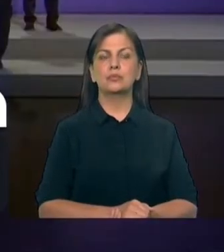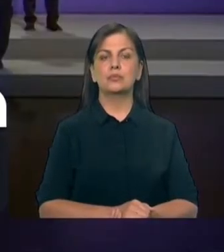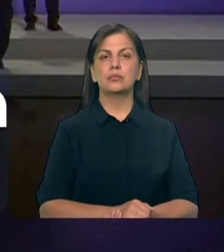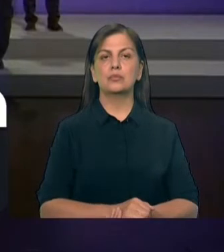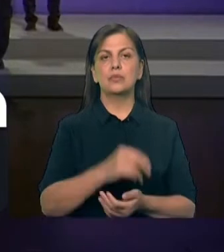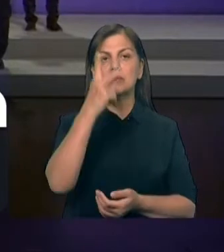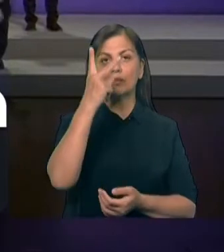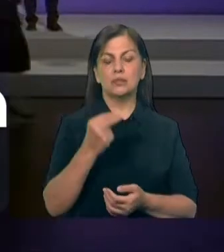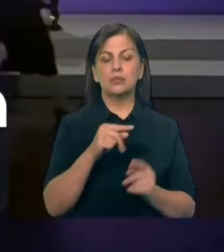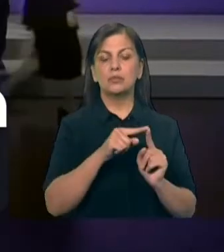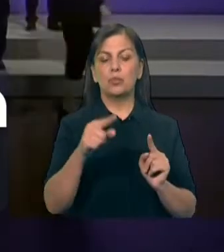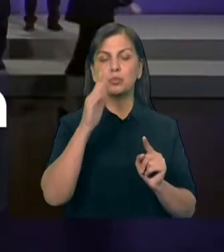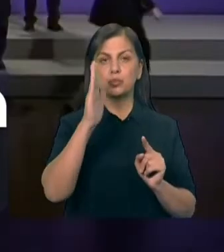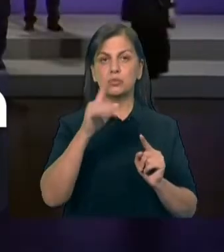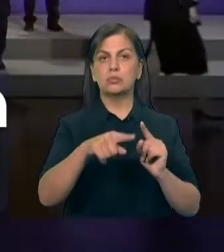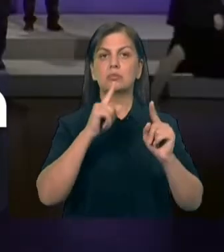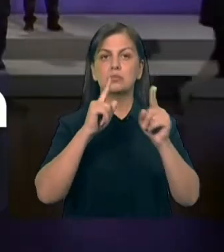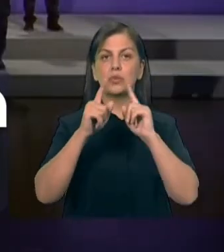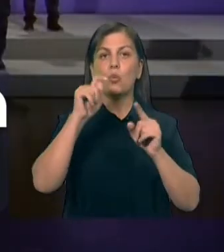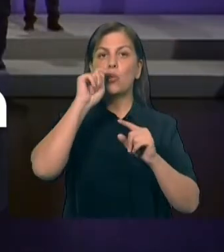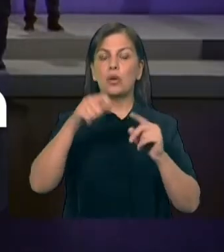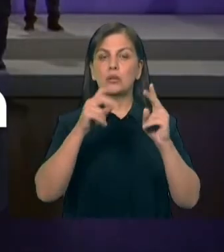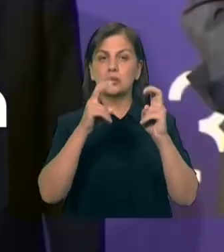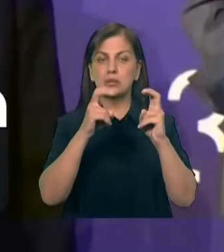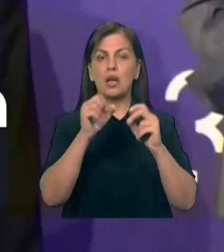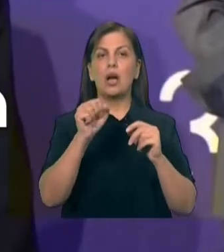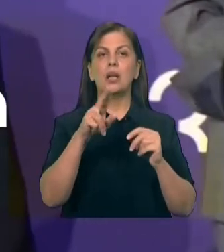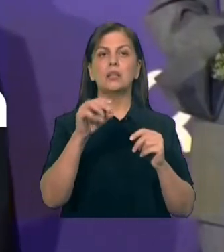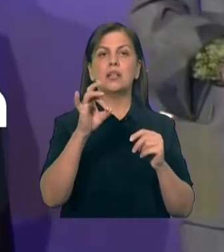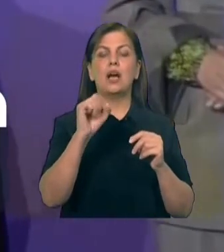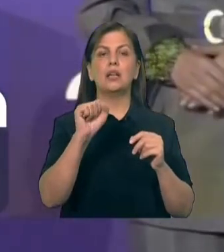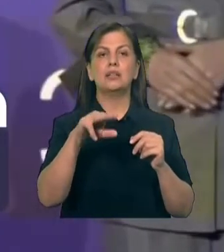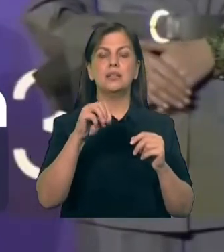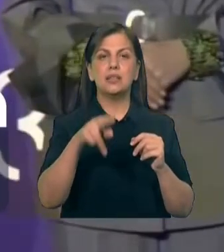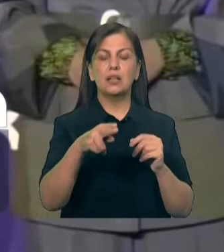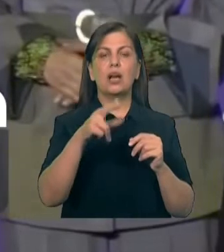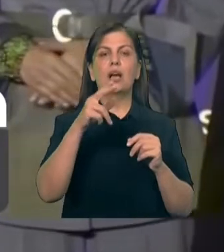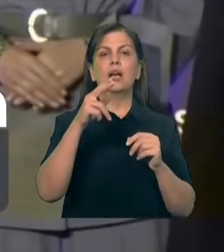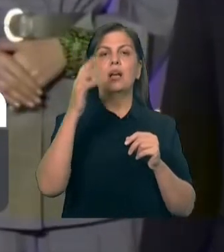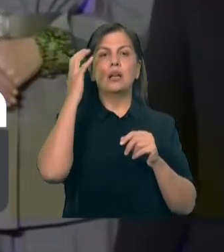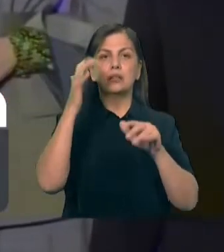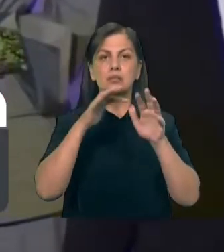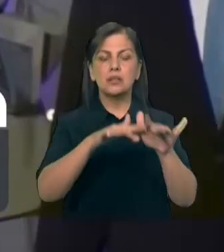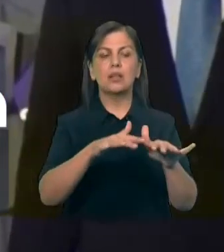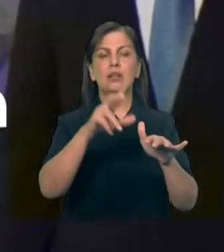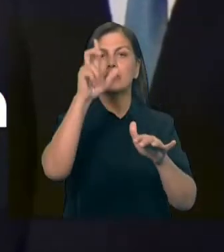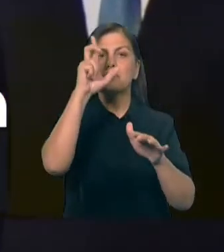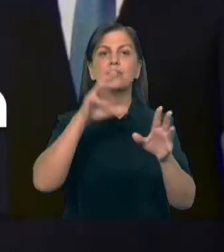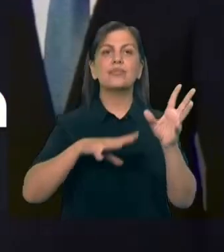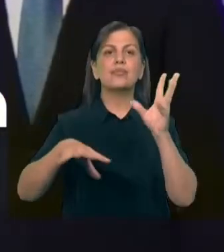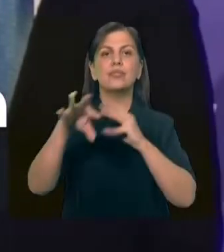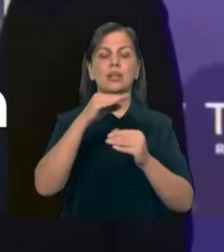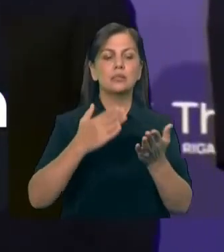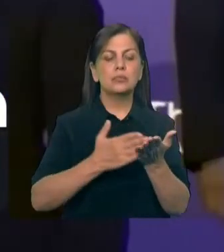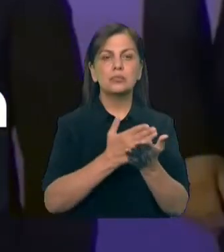İki gün davam edəcək konfransda Ukrayna məsələsindən əlavə Adriatik, Baltik və Qara dənizlərin hövzələrində yerləşən dövlətlərin